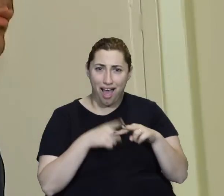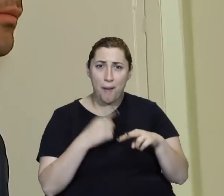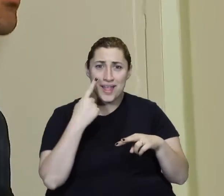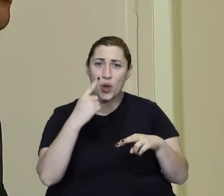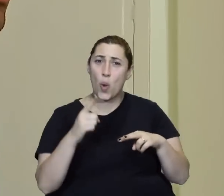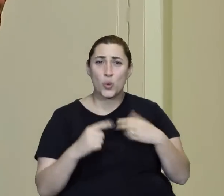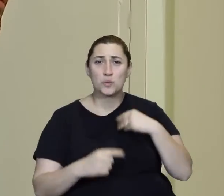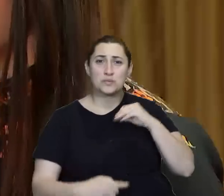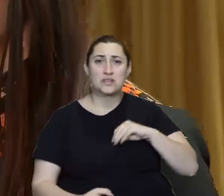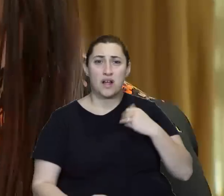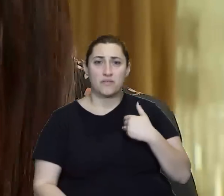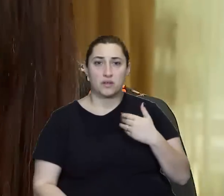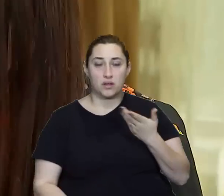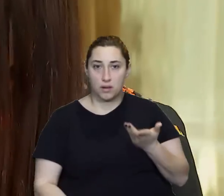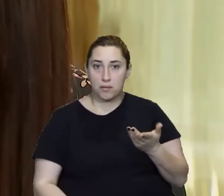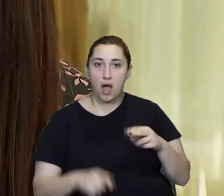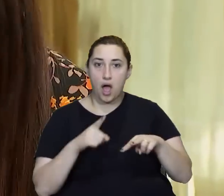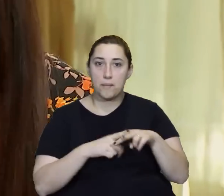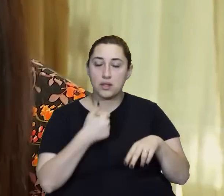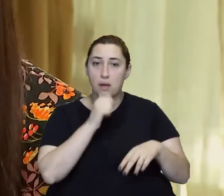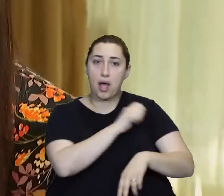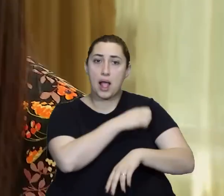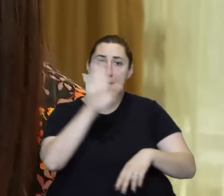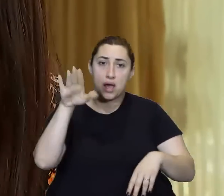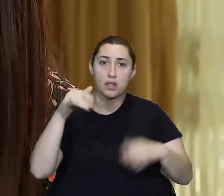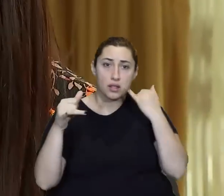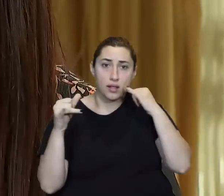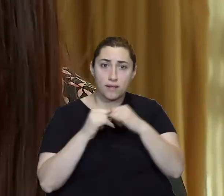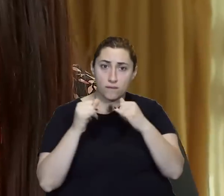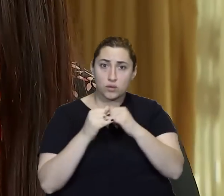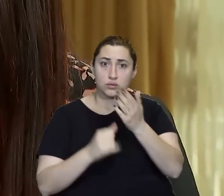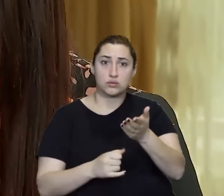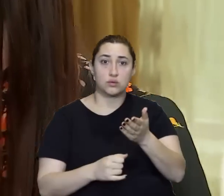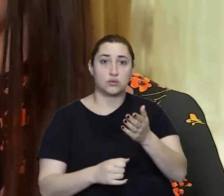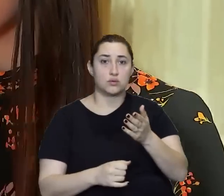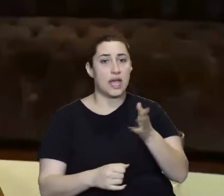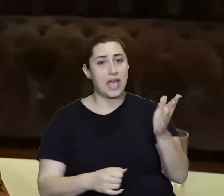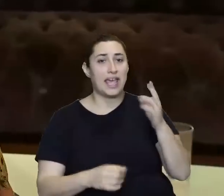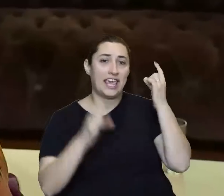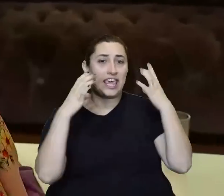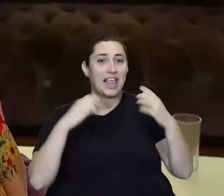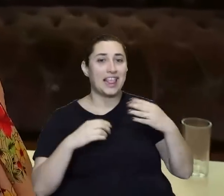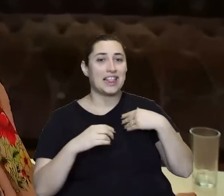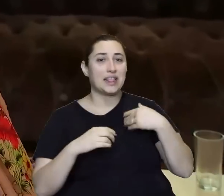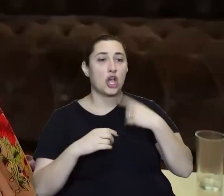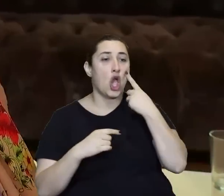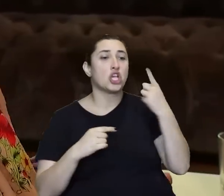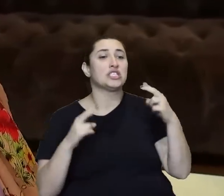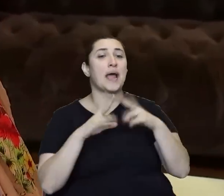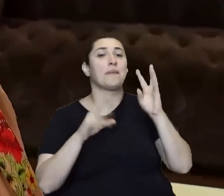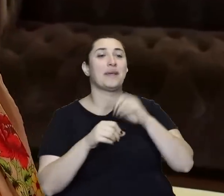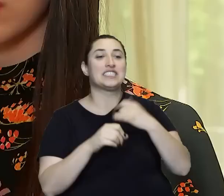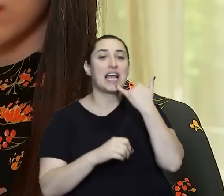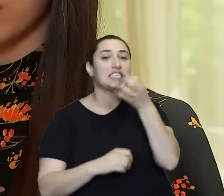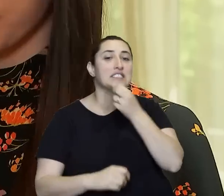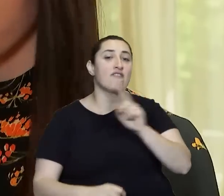Ahmet'i görür gibi oldum. Ama Ahmet abi Almanya'da değil mi? Telefonla konuşmuyor musunuz hiç? Beni de bur gelin. Bana göstermemek için aratmıyor